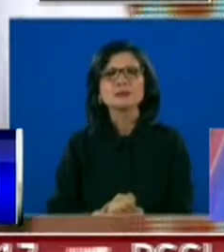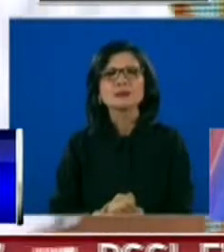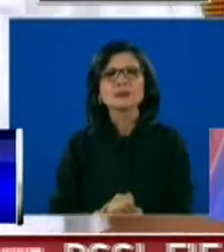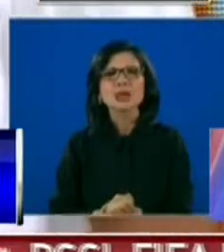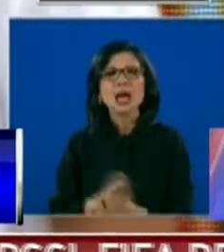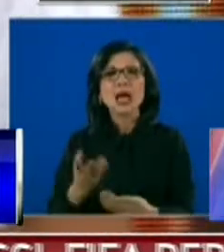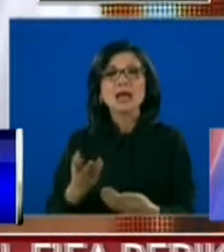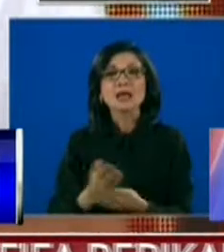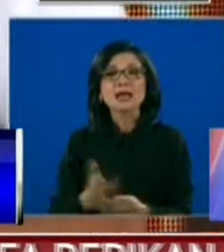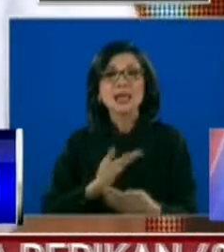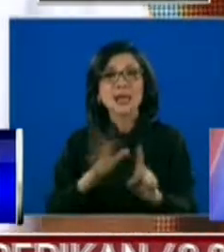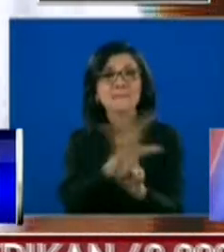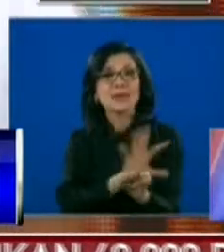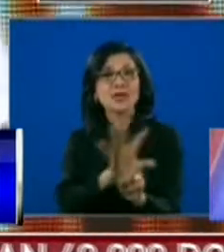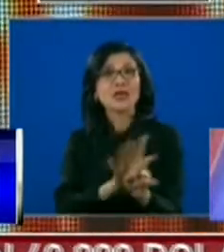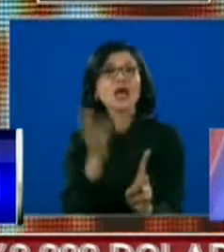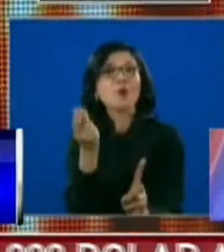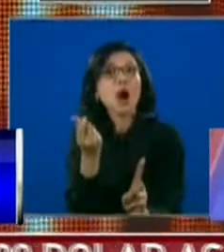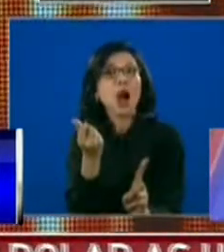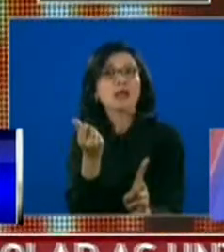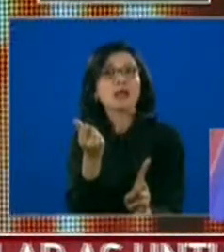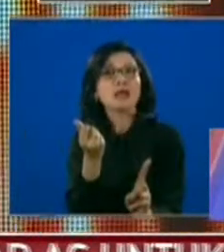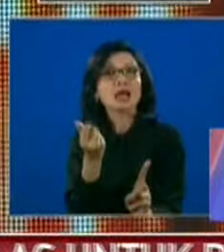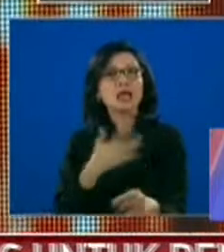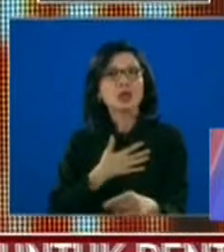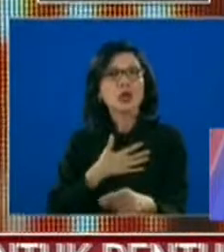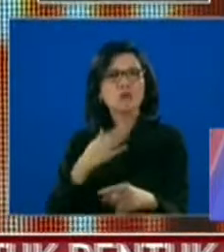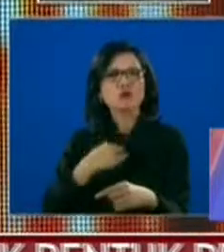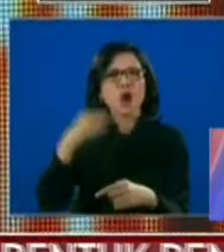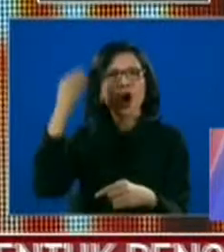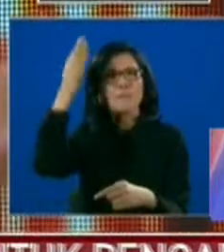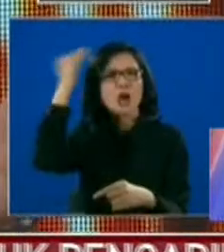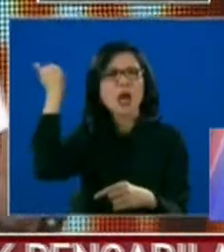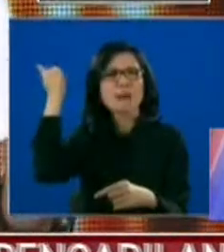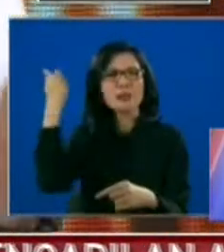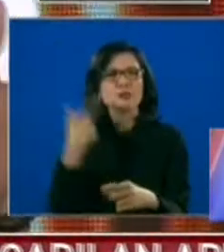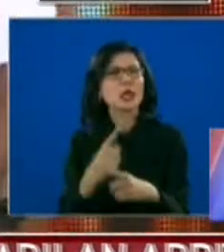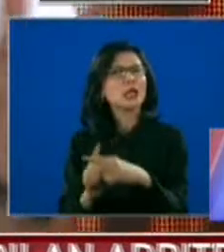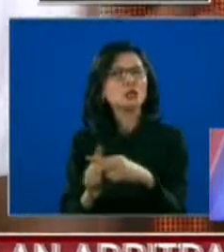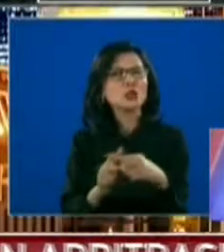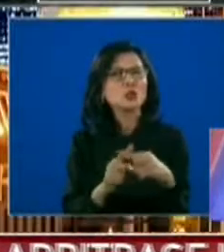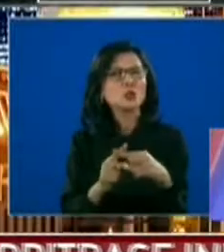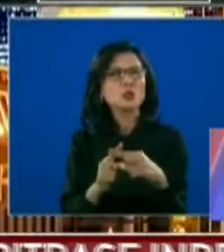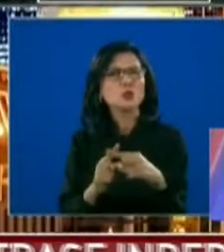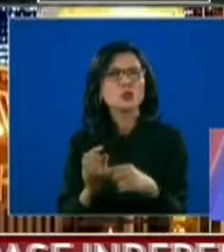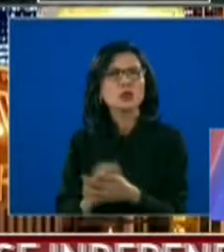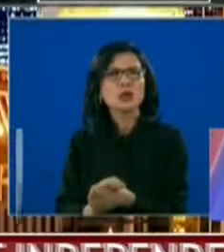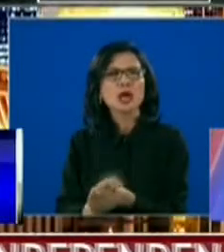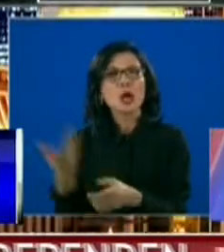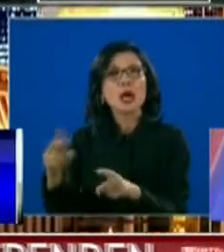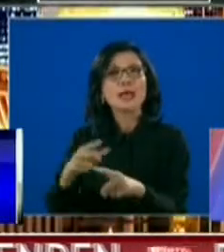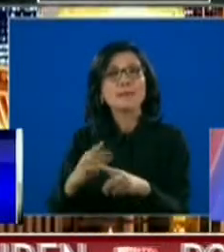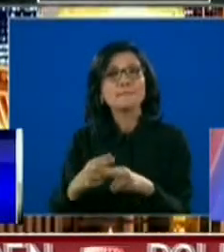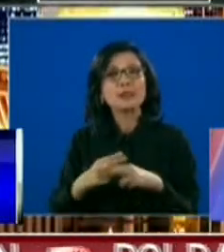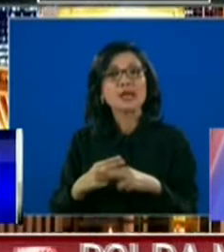Saya ini kebetulan backgroundnya keuangan. Saya memiliki pengalaman. Dan pengalaman saya hitung, kalau kita tarik ada pinjaman